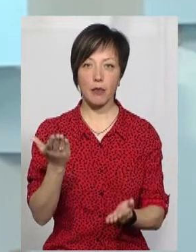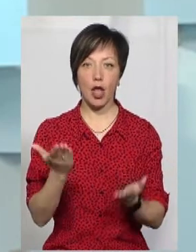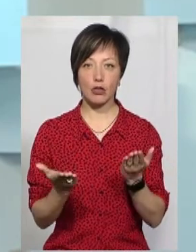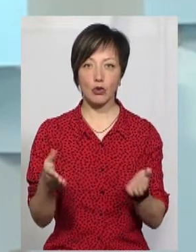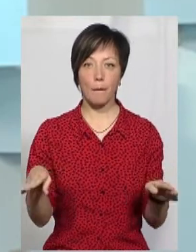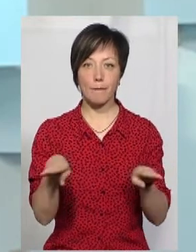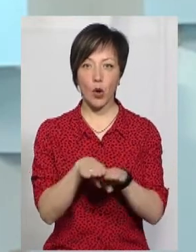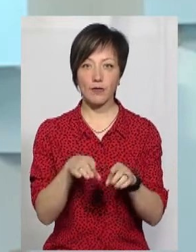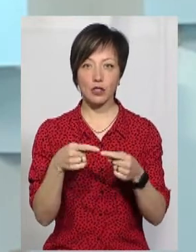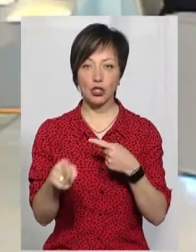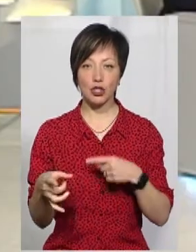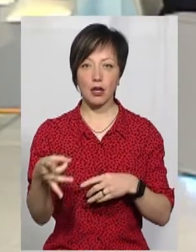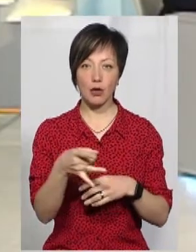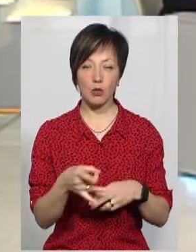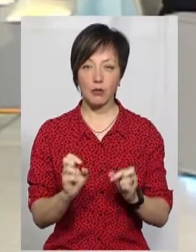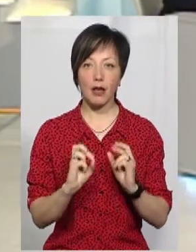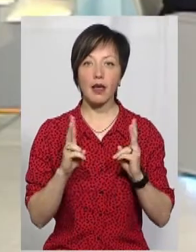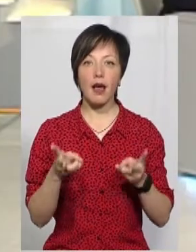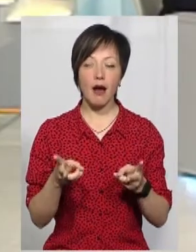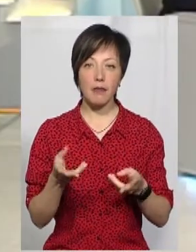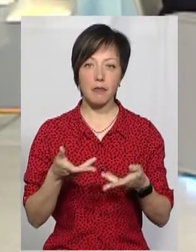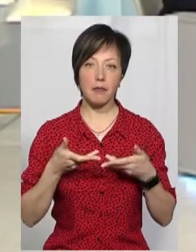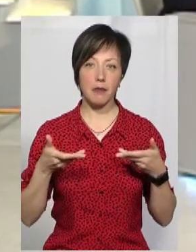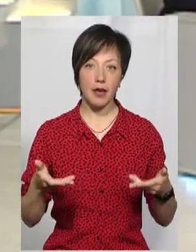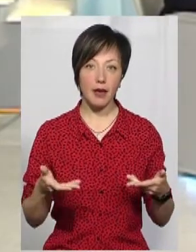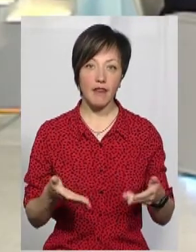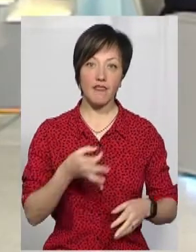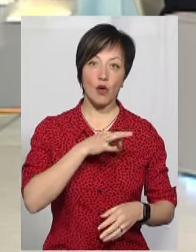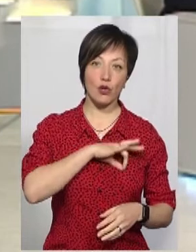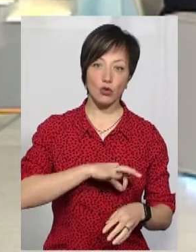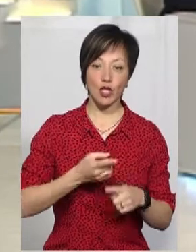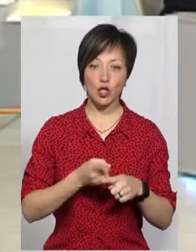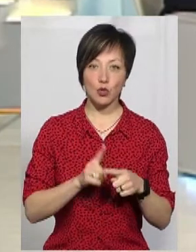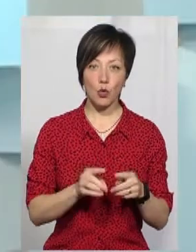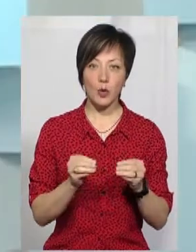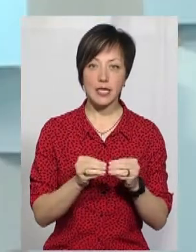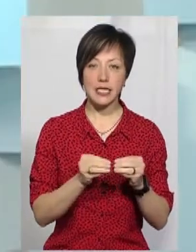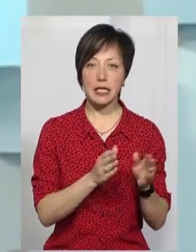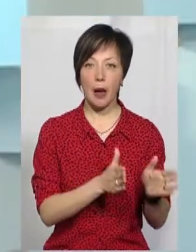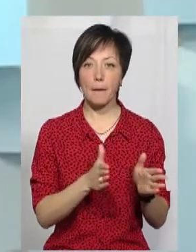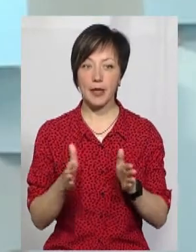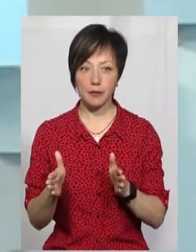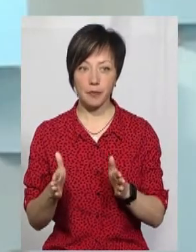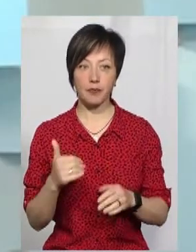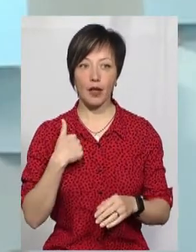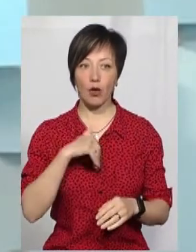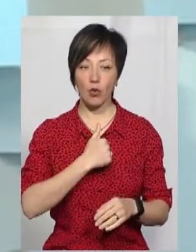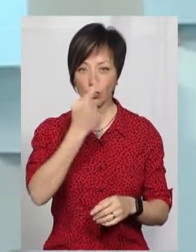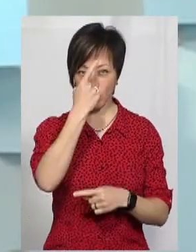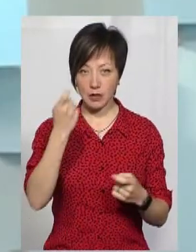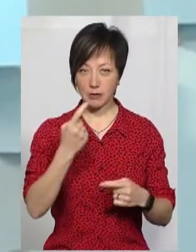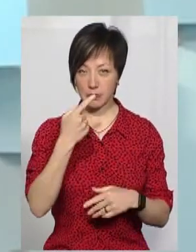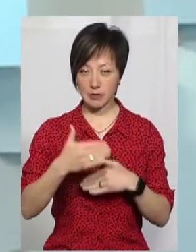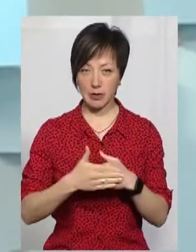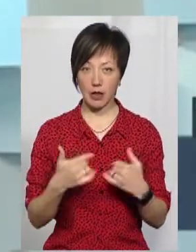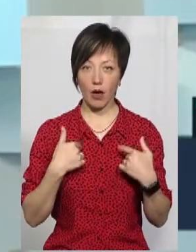регіонами. Як використовуємо оцю стабільність поки що? Я хочу вже оголосити нові цифри. Буквально тільки що